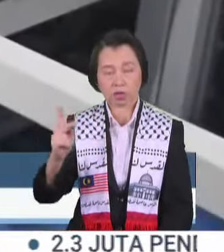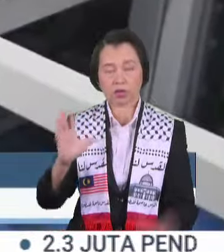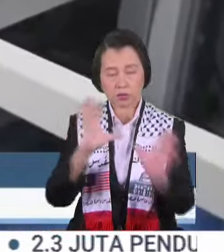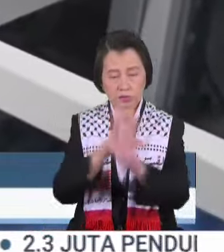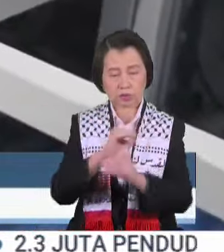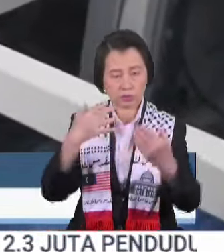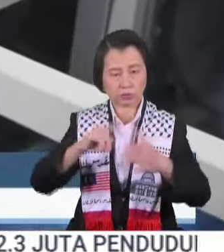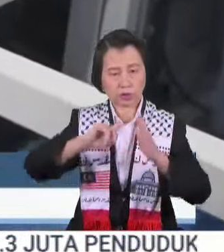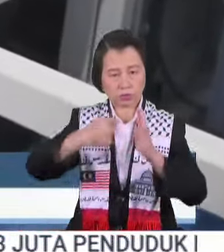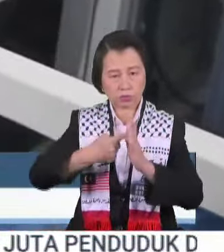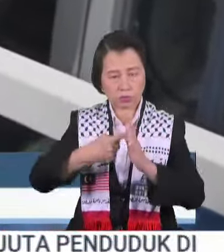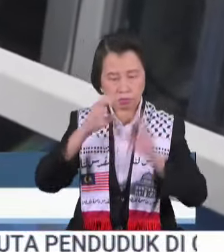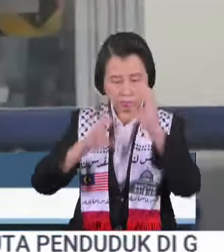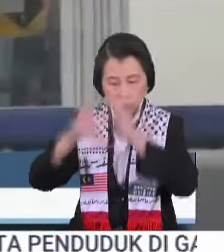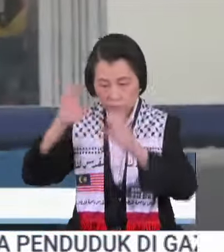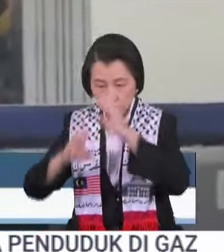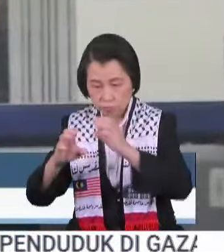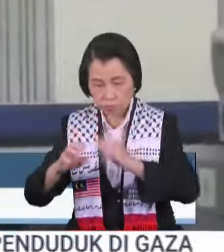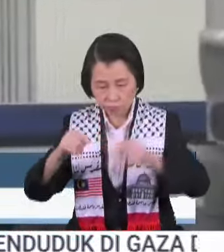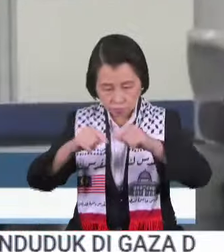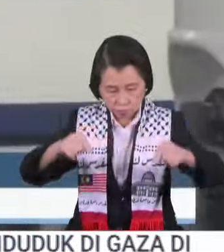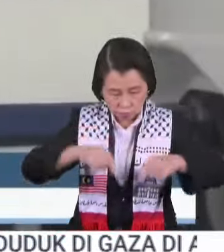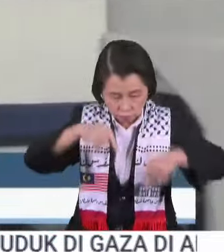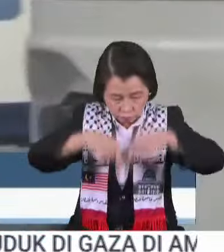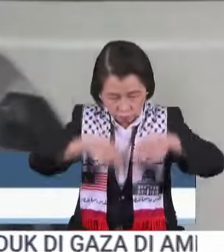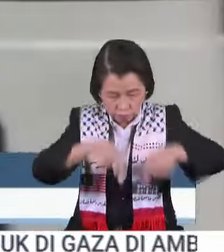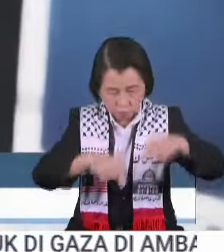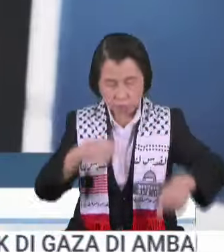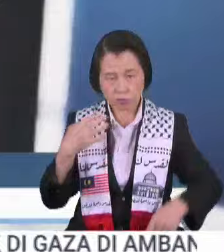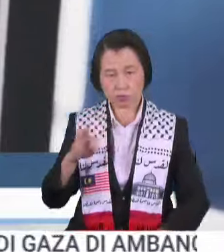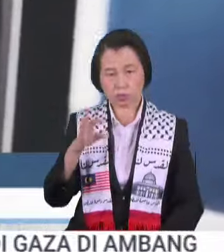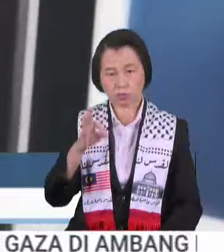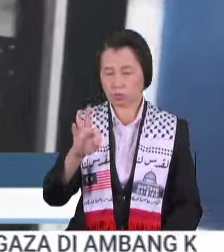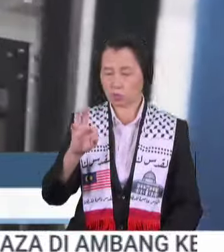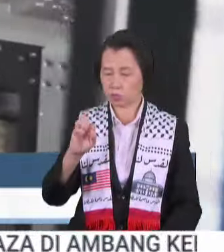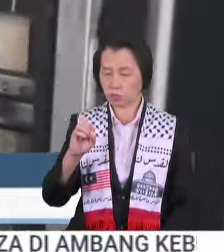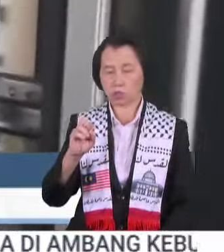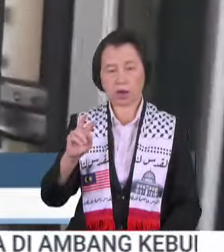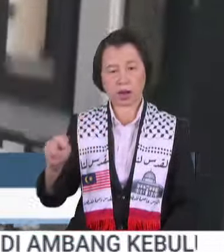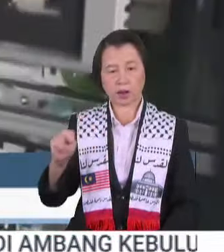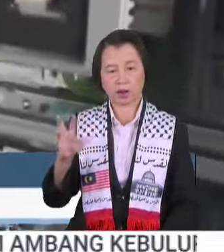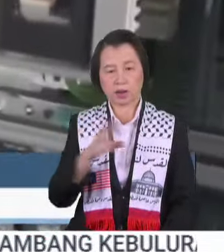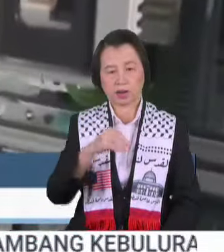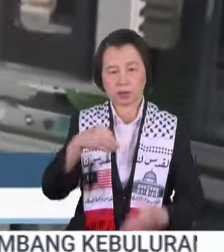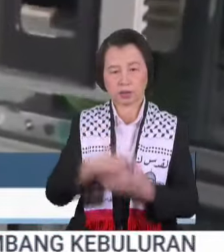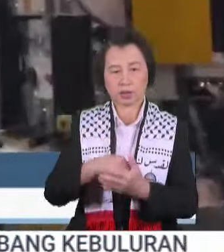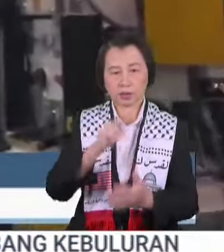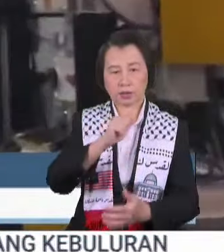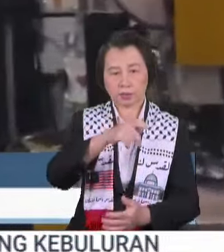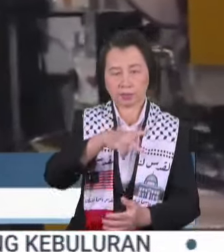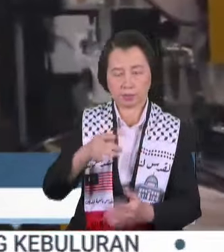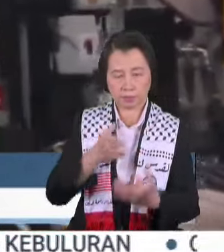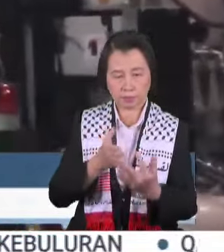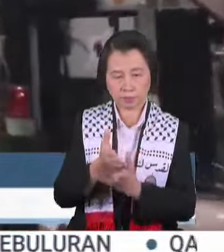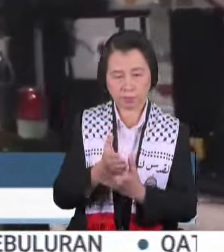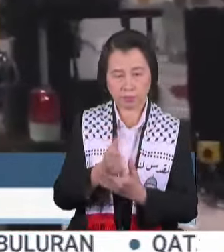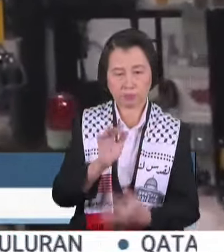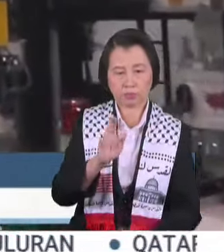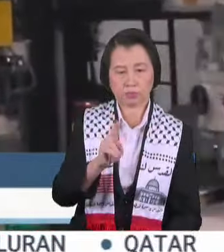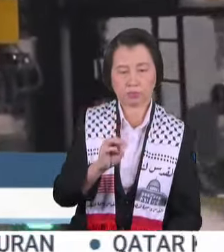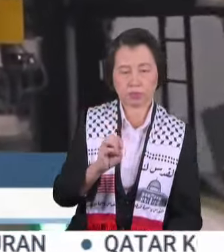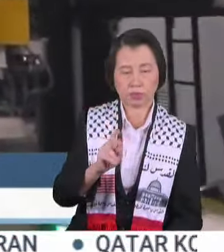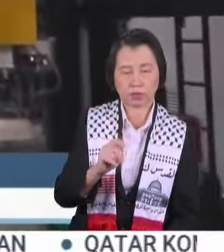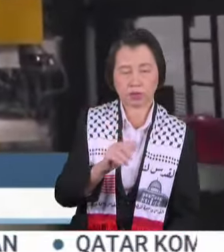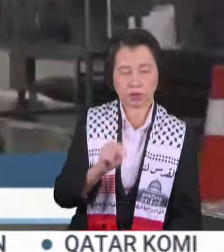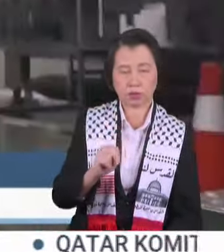Sarawak telah memulakan penerokaan dalam semikonduktor lewat tahun 1990-an dalam fabrikasi wafer berasaskan silikon. Dalam